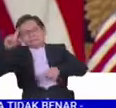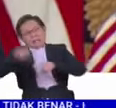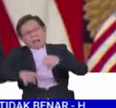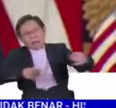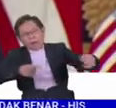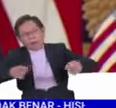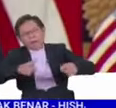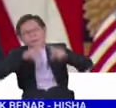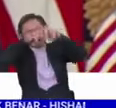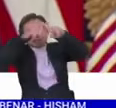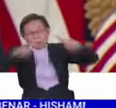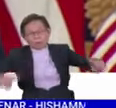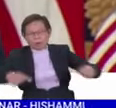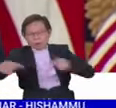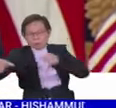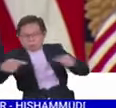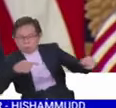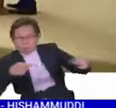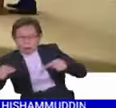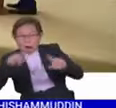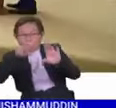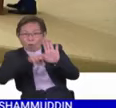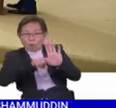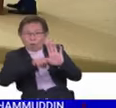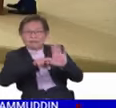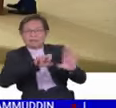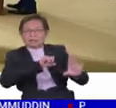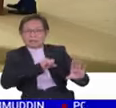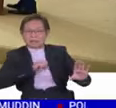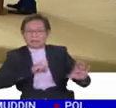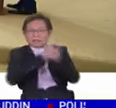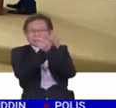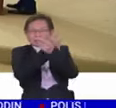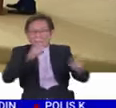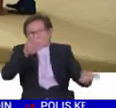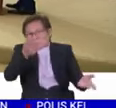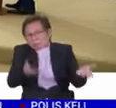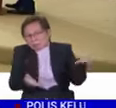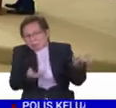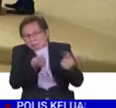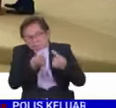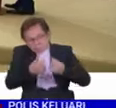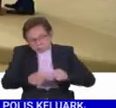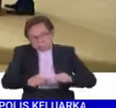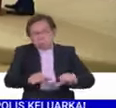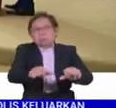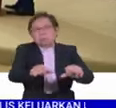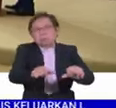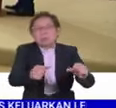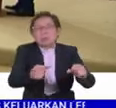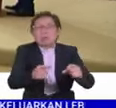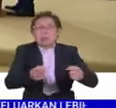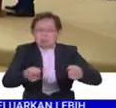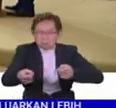Perwakilan. Namun dalam persaingan bagi kerusi Dewan Senat, Demokrat mungkin dapat mengekalkan penguasaannya.